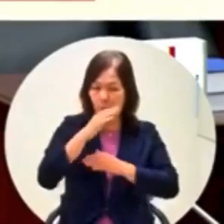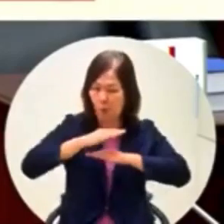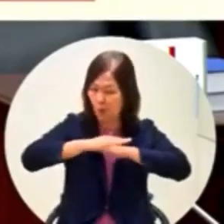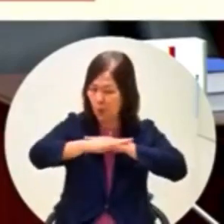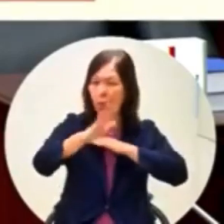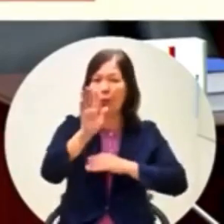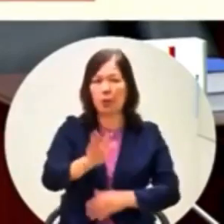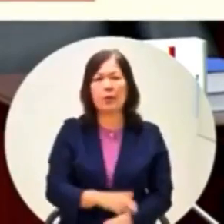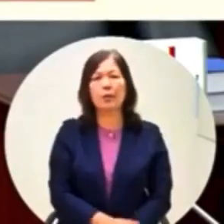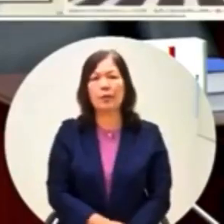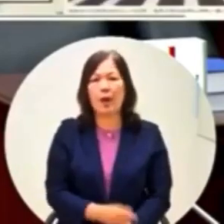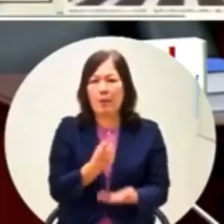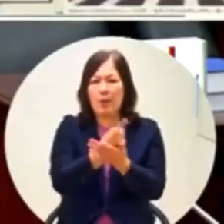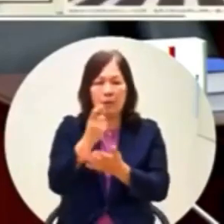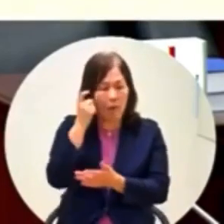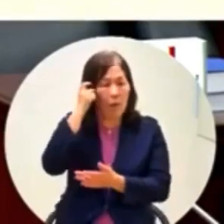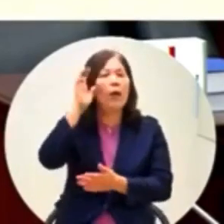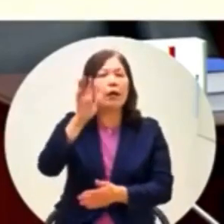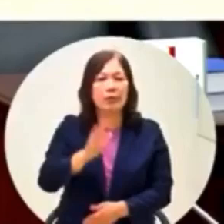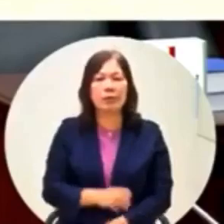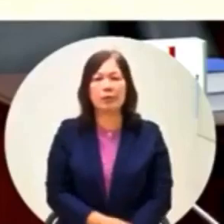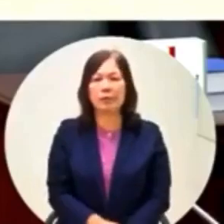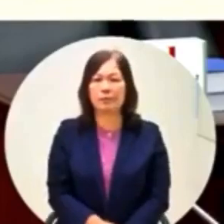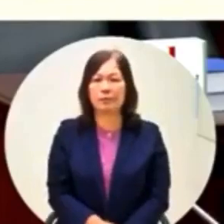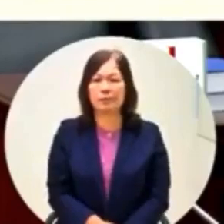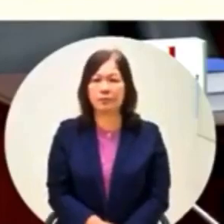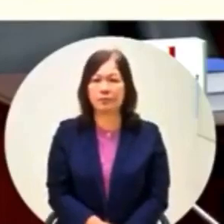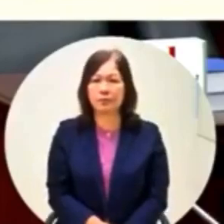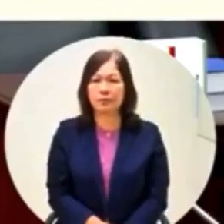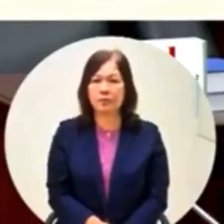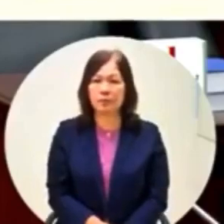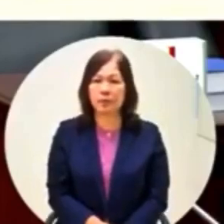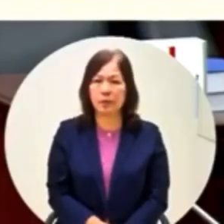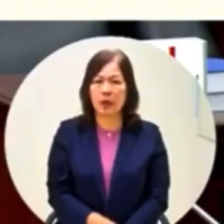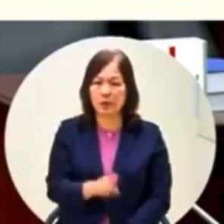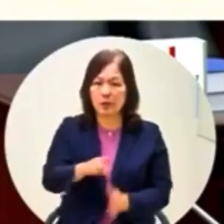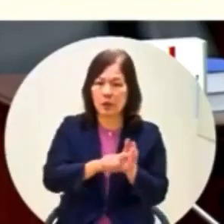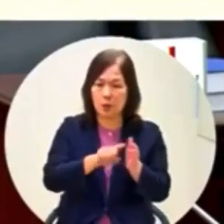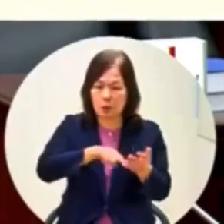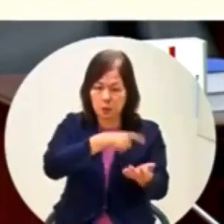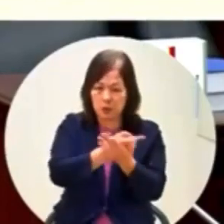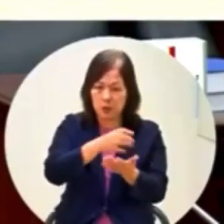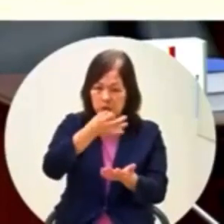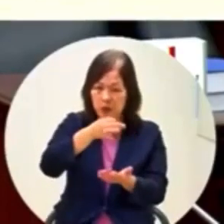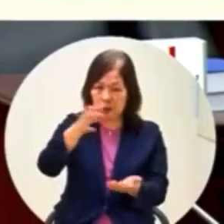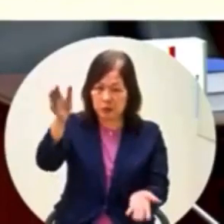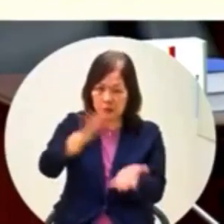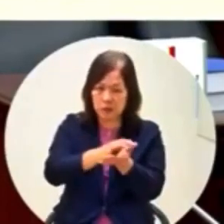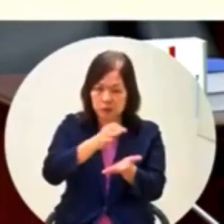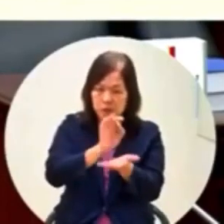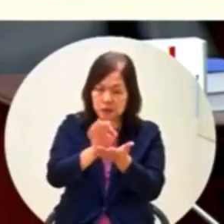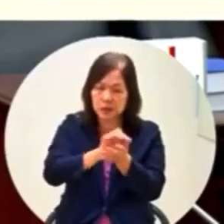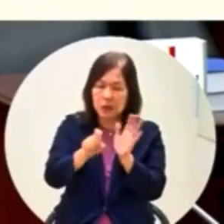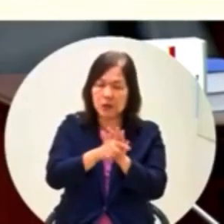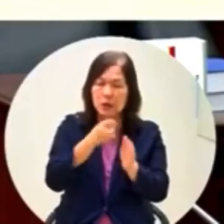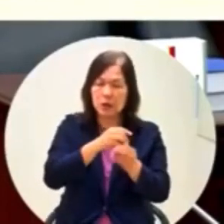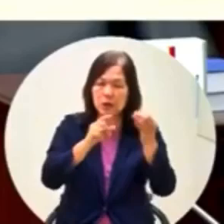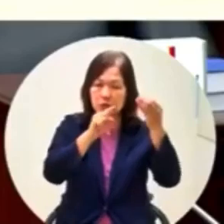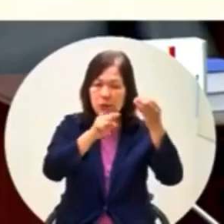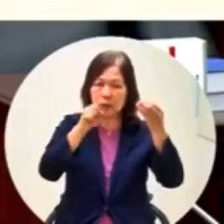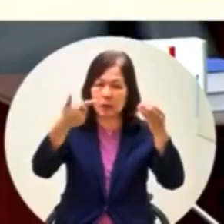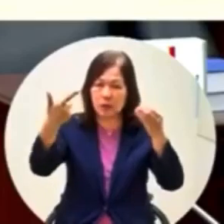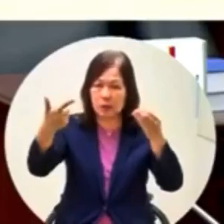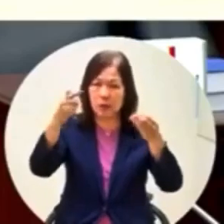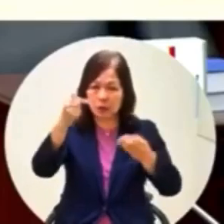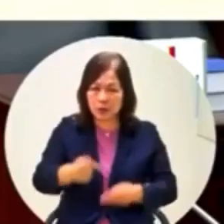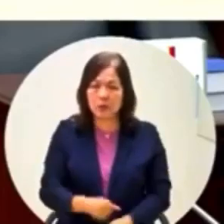大家都有所感哦，所以这个总共经费花了9.6亿，所以那一天在整个我们的